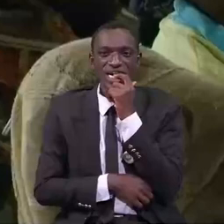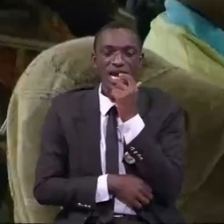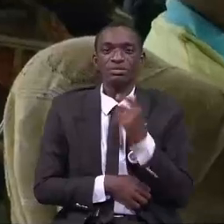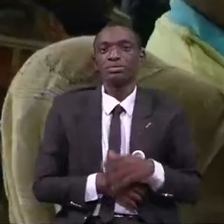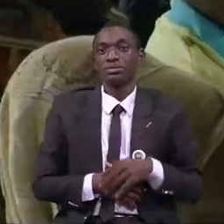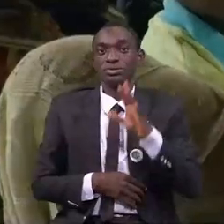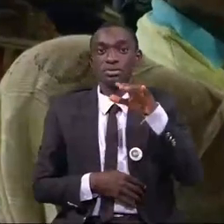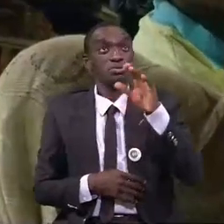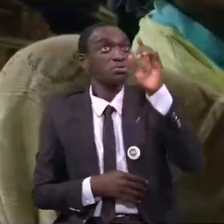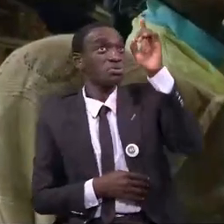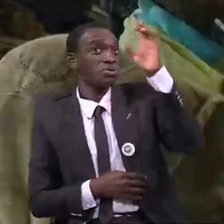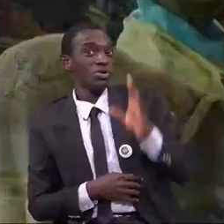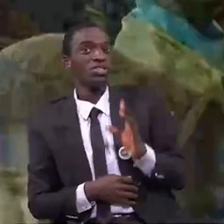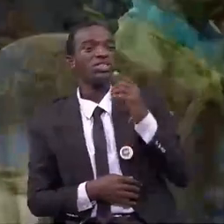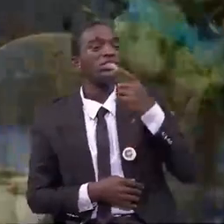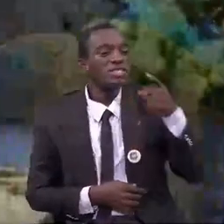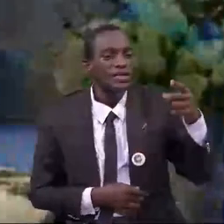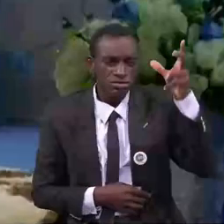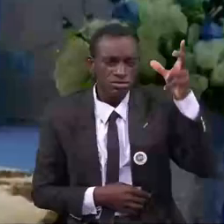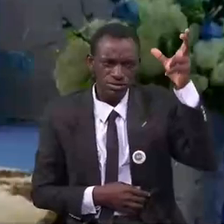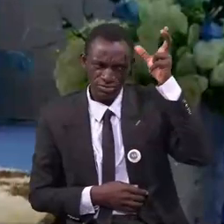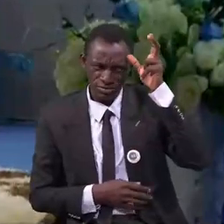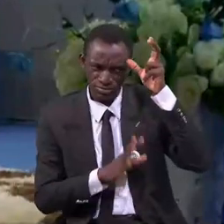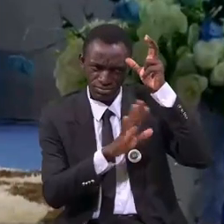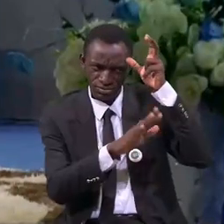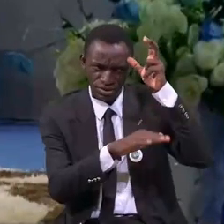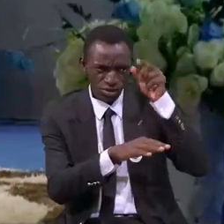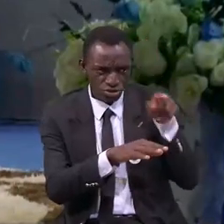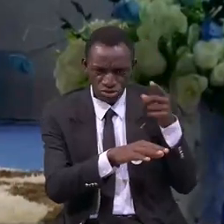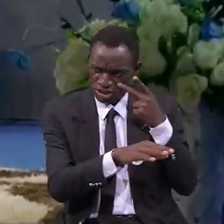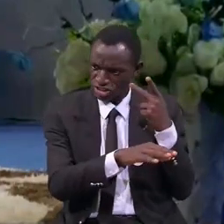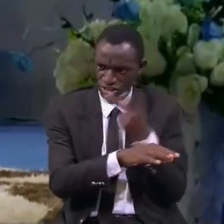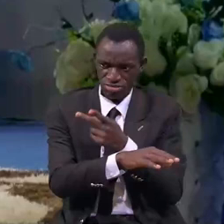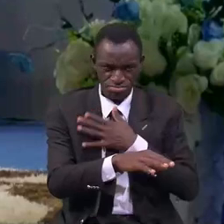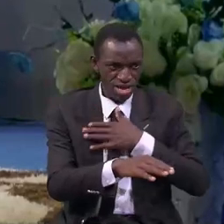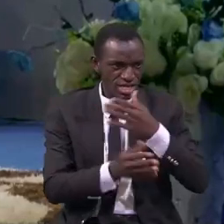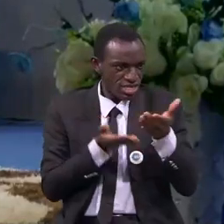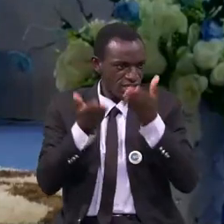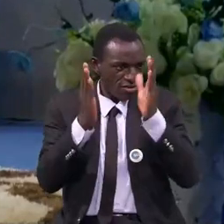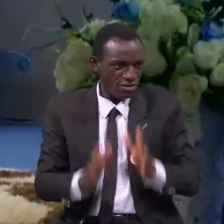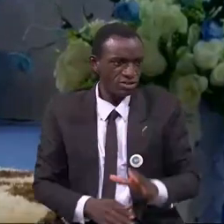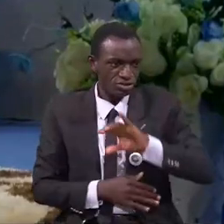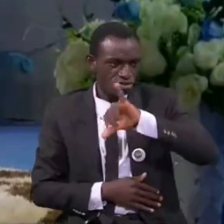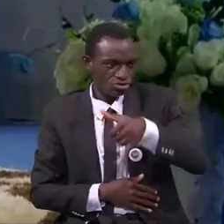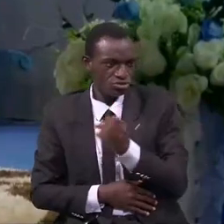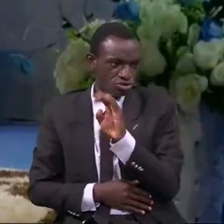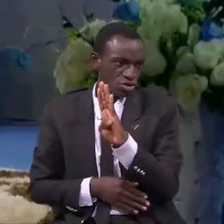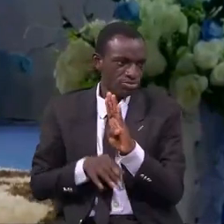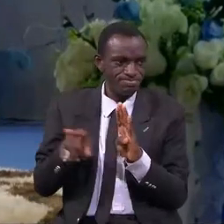vieux Dieu a dit Satan as-tu vu mon serviteur